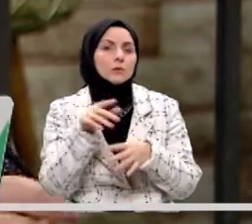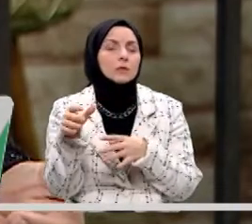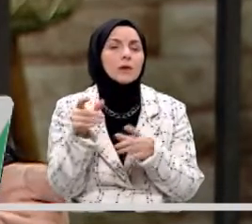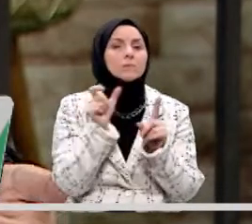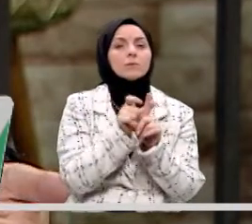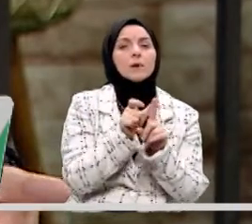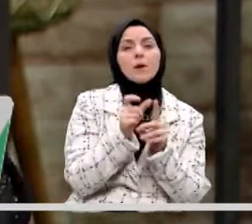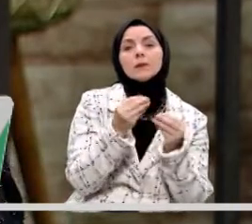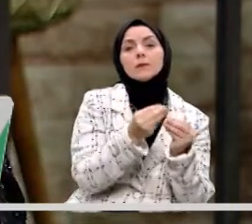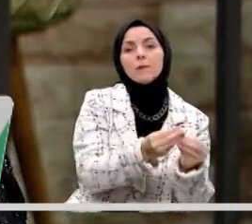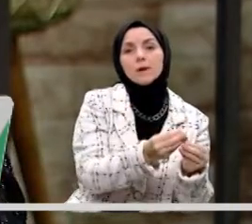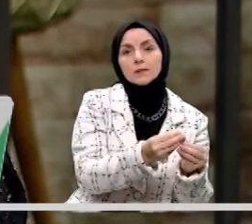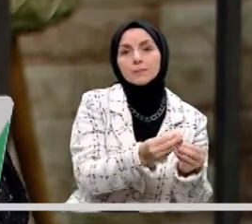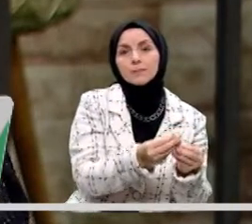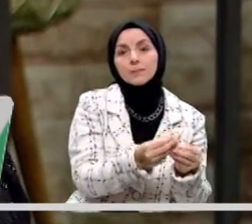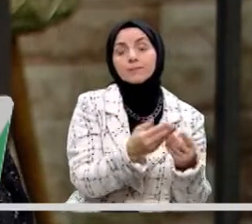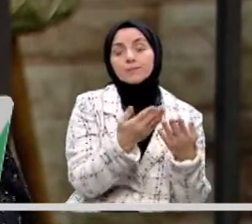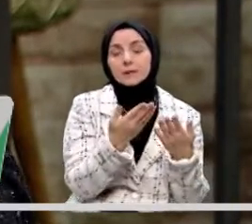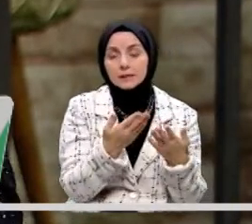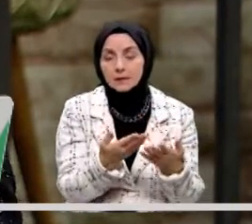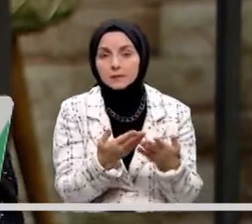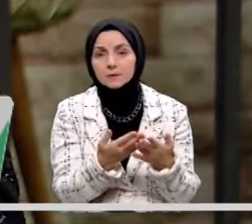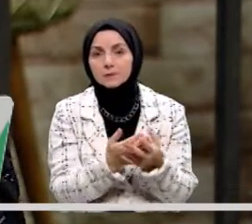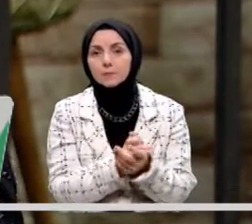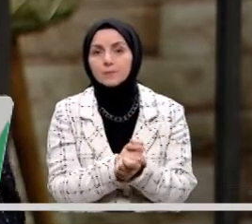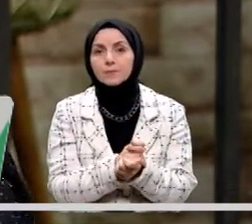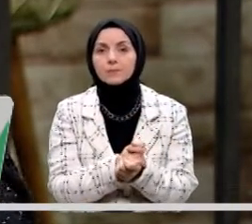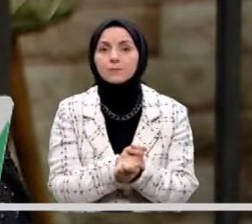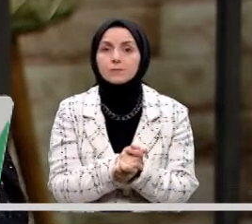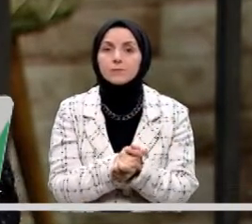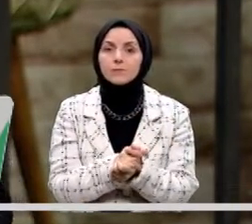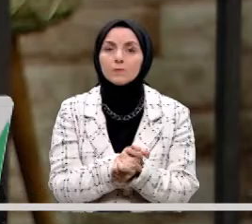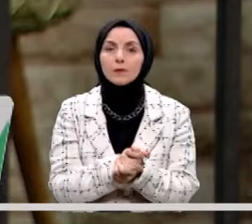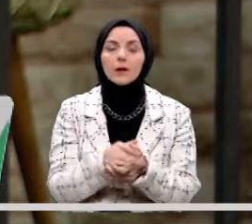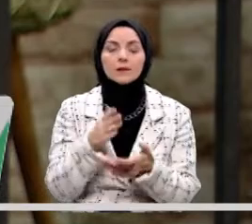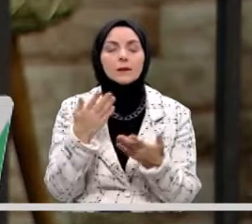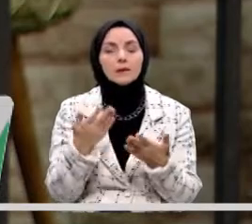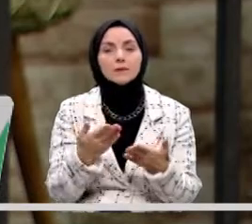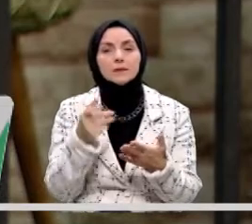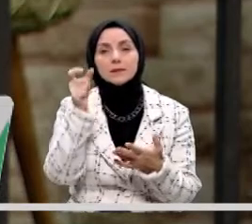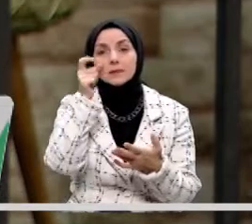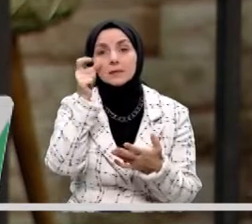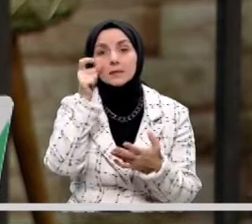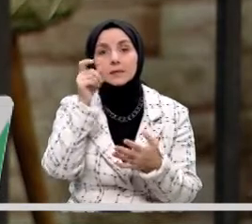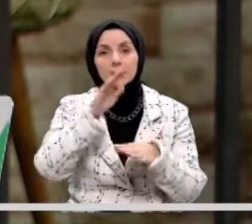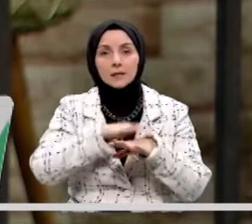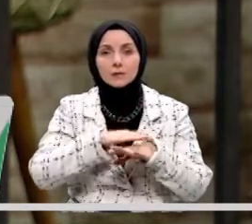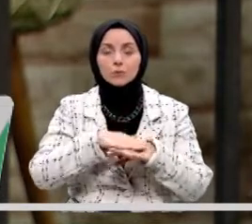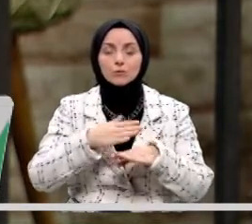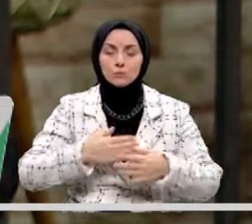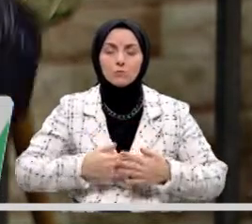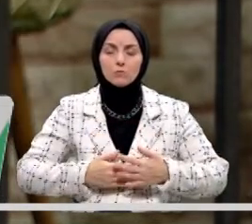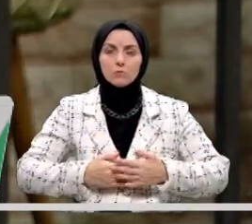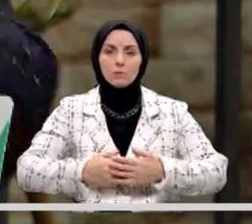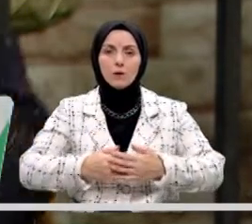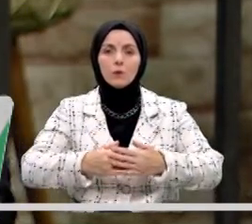zihinsel anlamda dünyaya gelişiyle Tabii ki çok katkımız hani dikkat ediyoruz hamilelik dönemde hamilelik öncesi